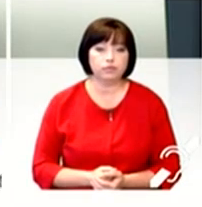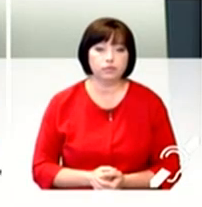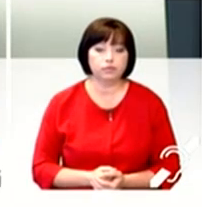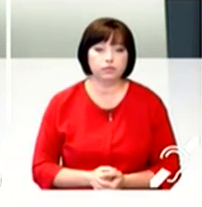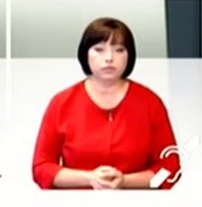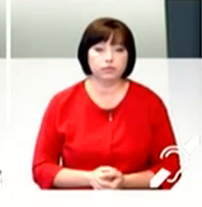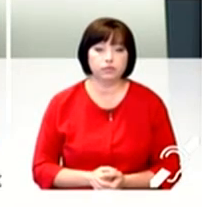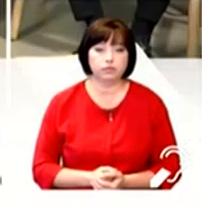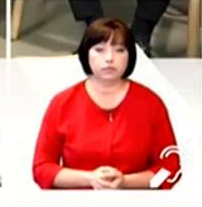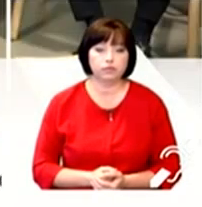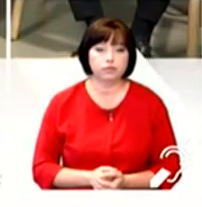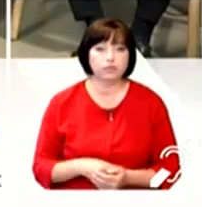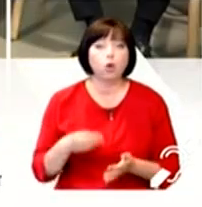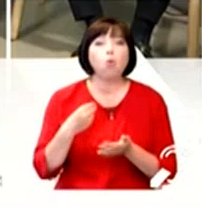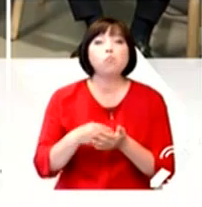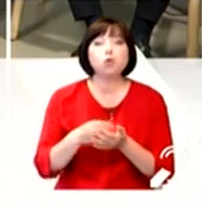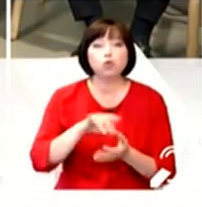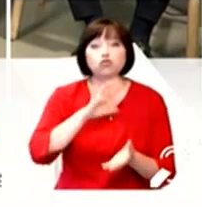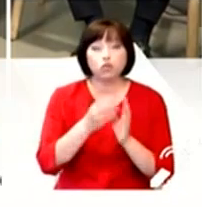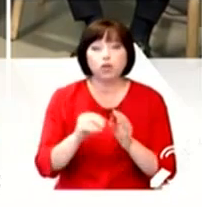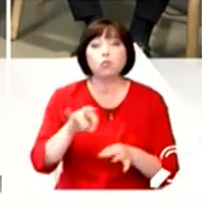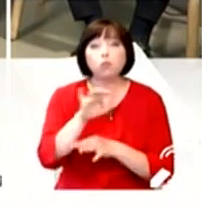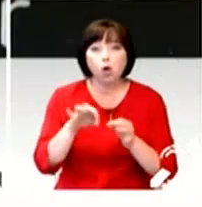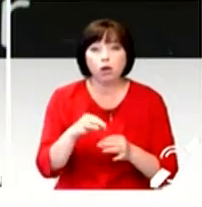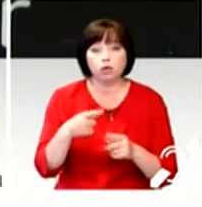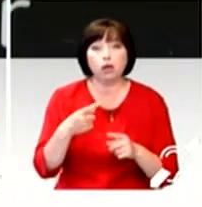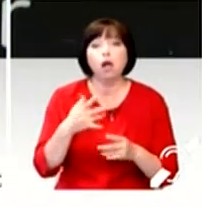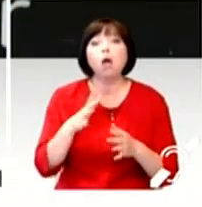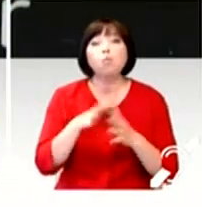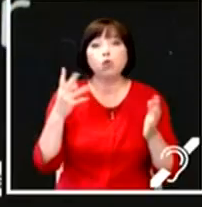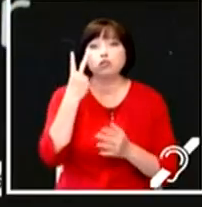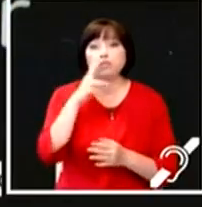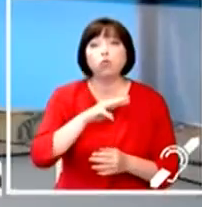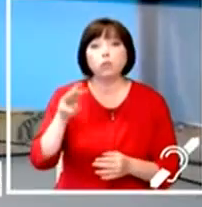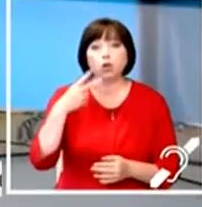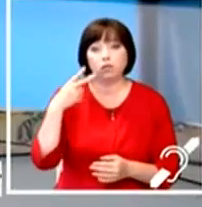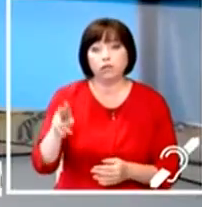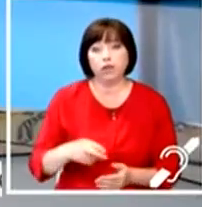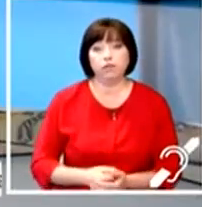amended legislation. Bugetul proiectului este de peste 2 milioane de euro.